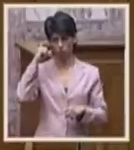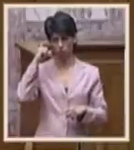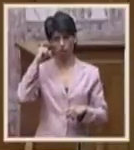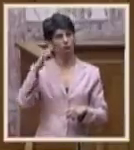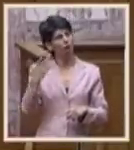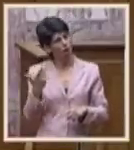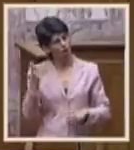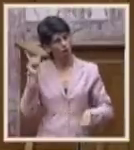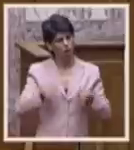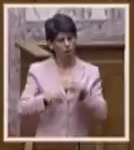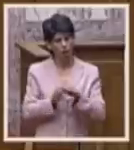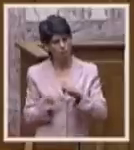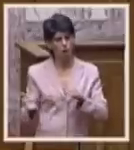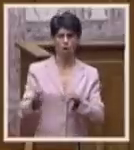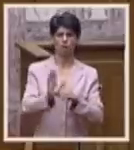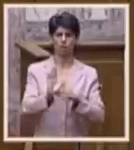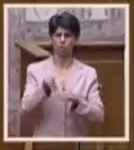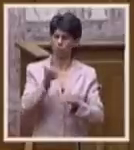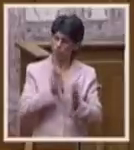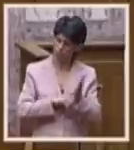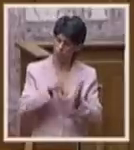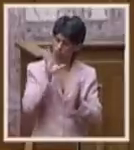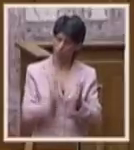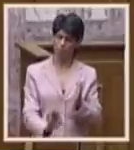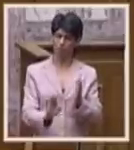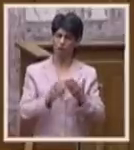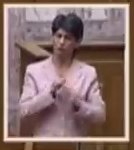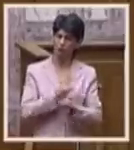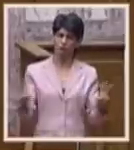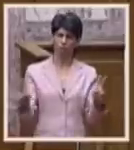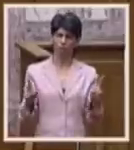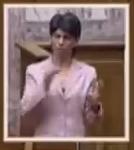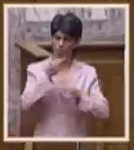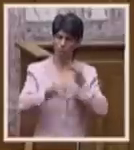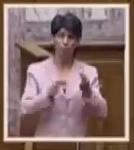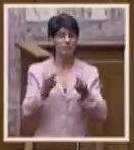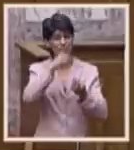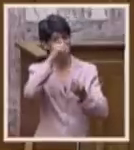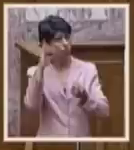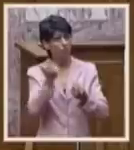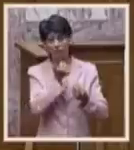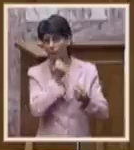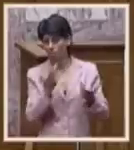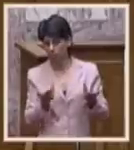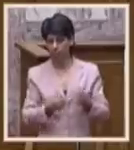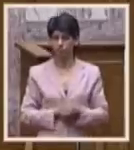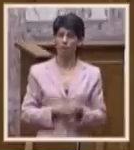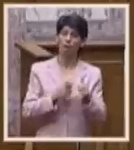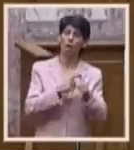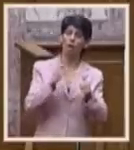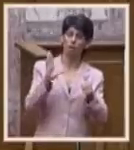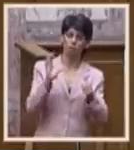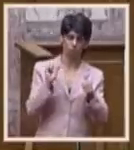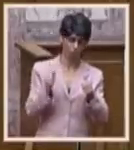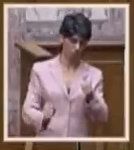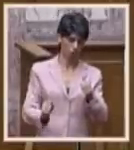για τις οποίες πρέπει ειλικρινά να μιλήσουμε. Ποιες ήταν οι δυσκολίες και τα λάθη? Μία βασική από αυτές. Οι